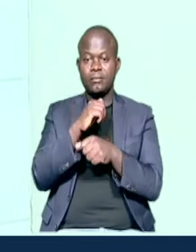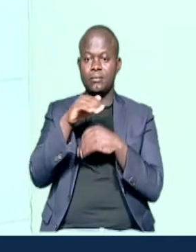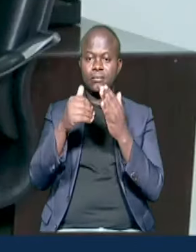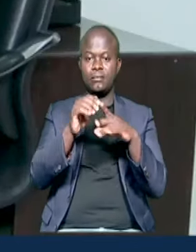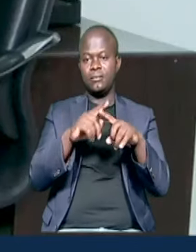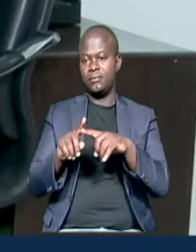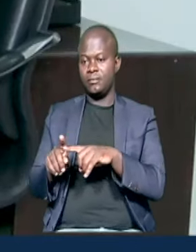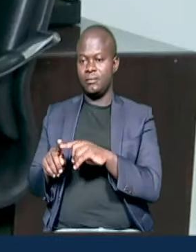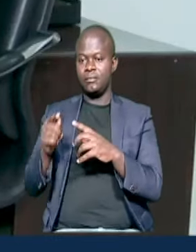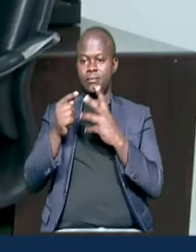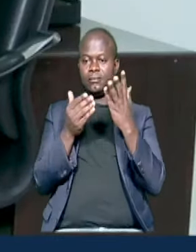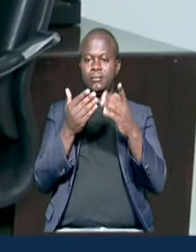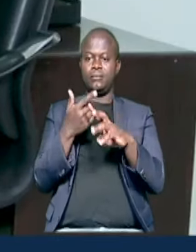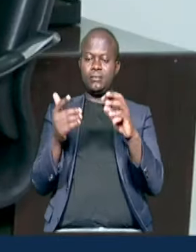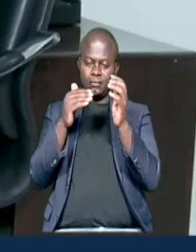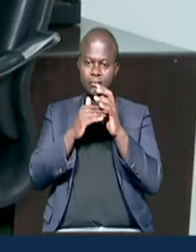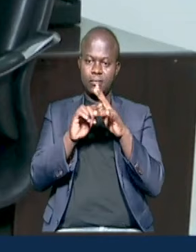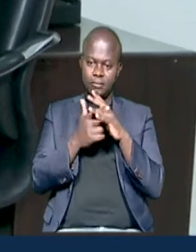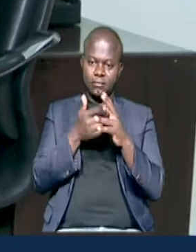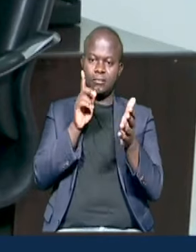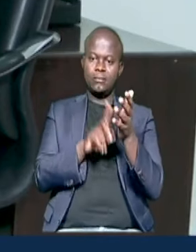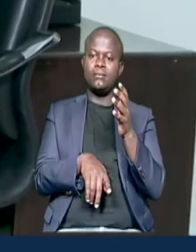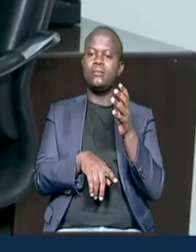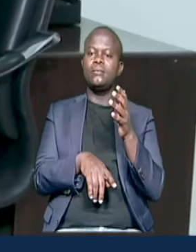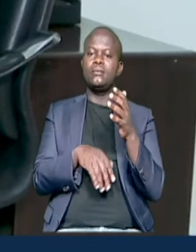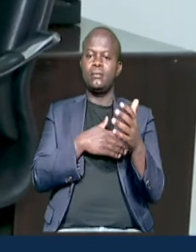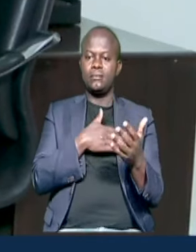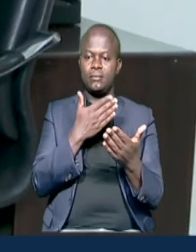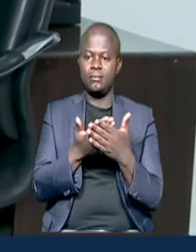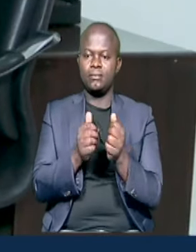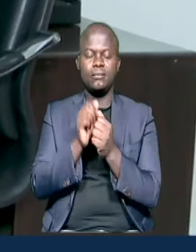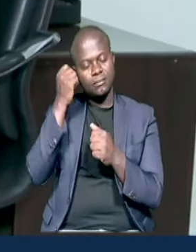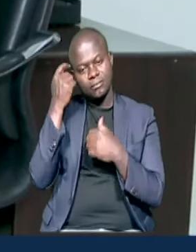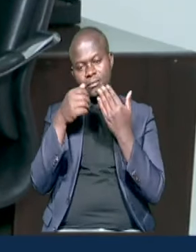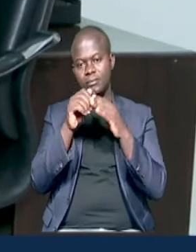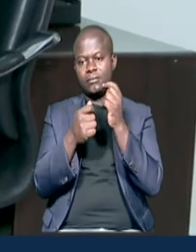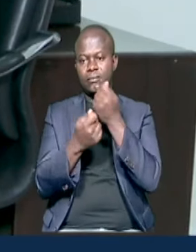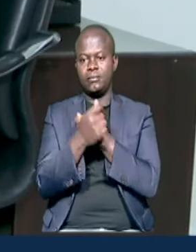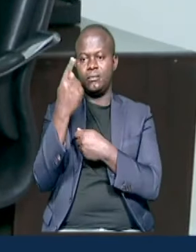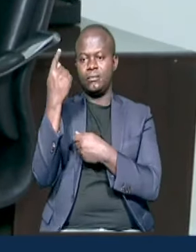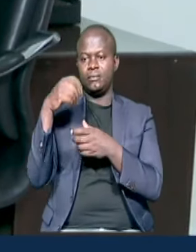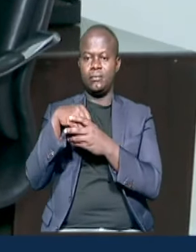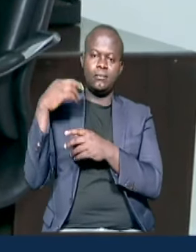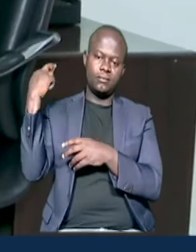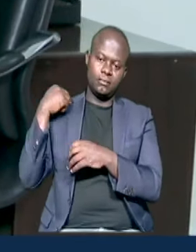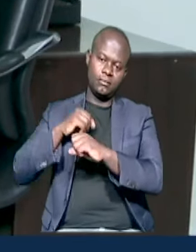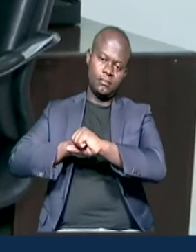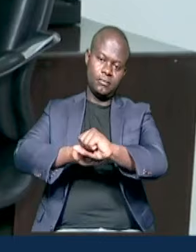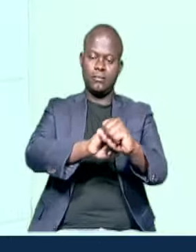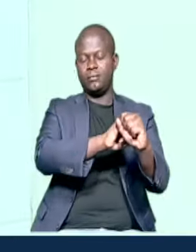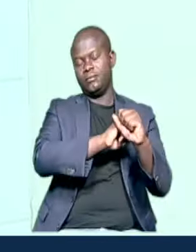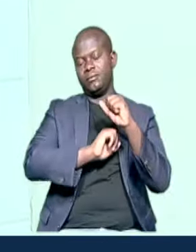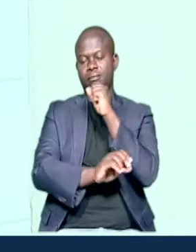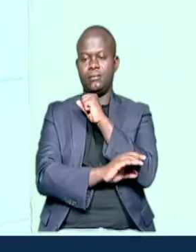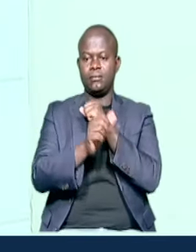itandukanye irahari ariko wahereye ku kibanze cyo kwitanga no kumva ko giye kuba umwe mu bashinzwe kurinda ubusugire bw'igihugu